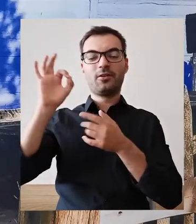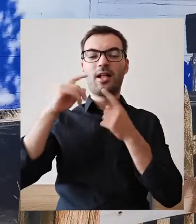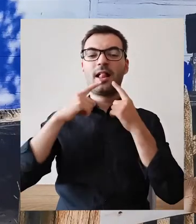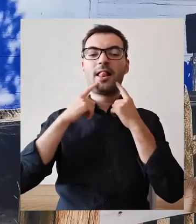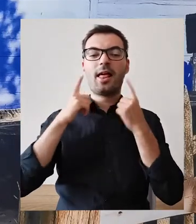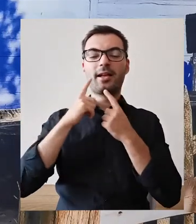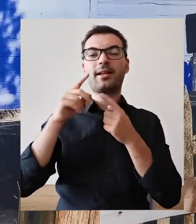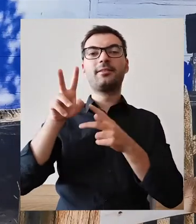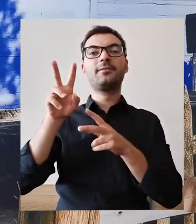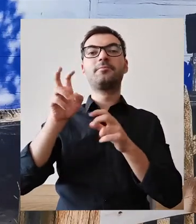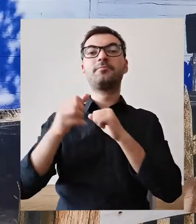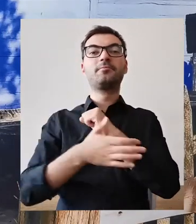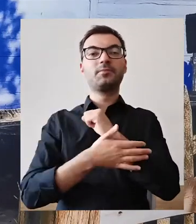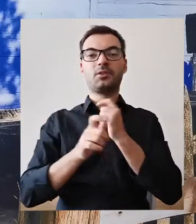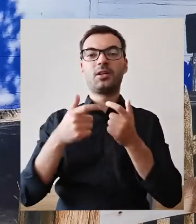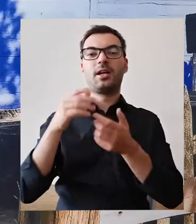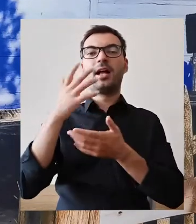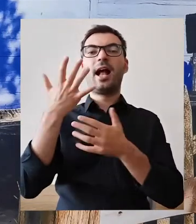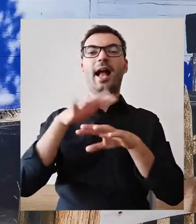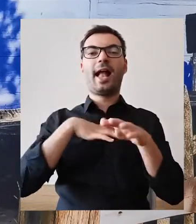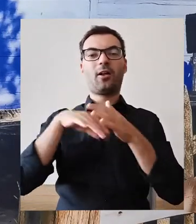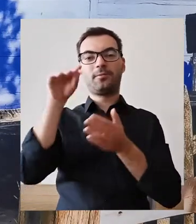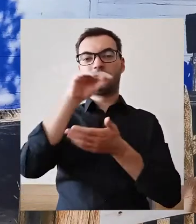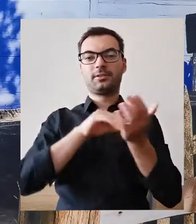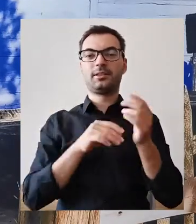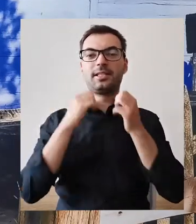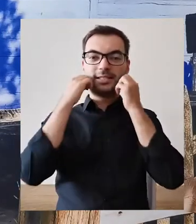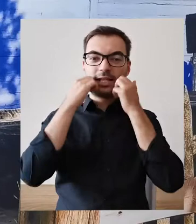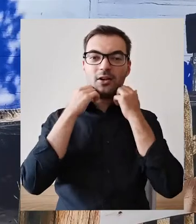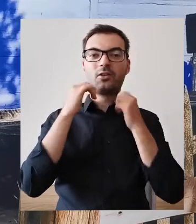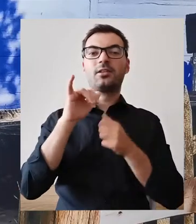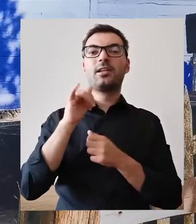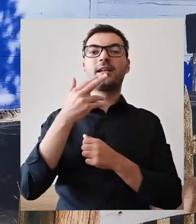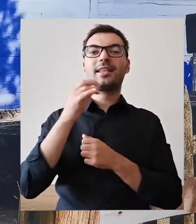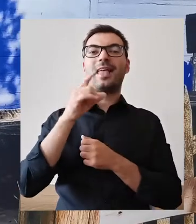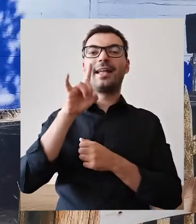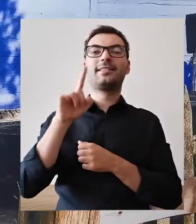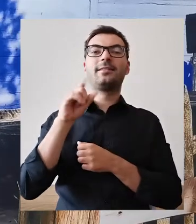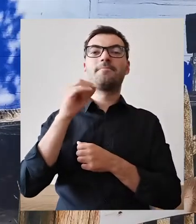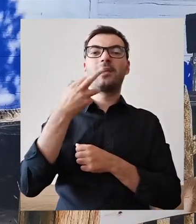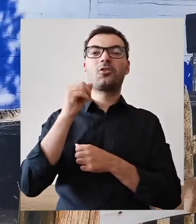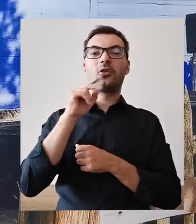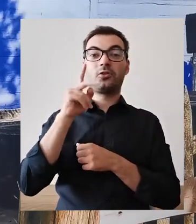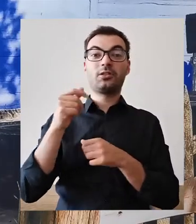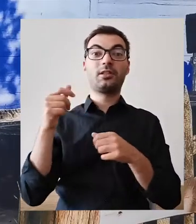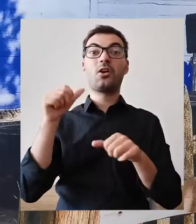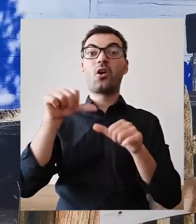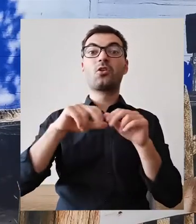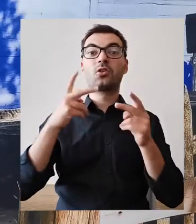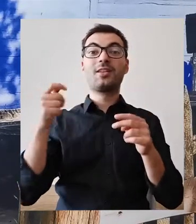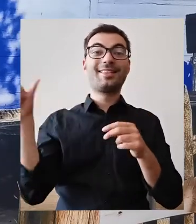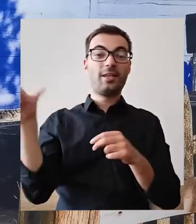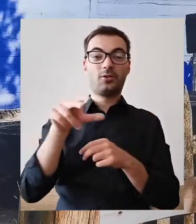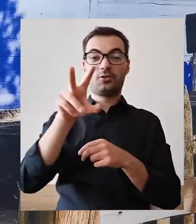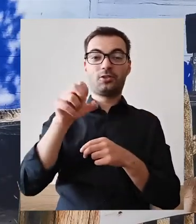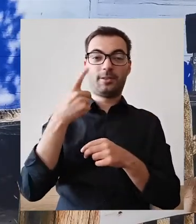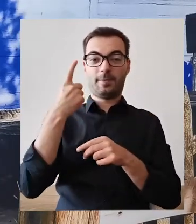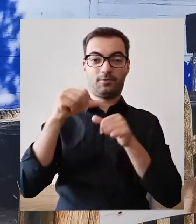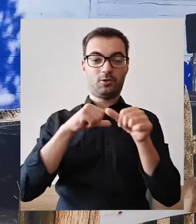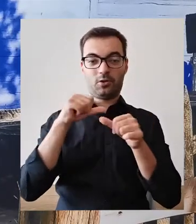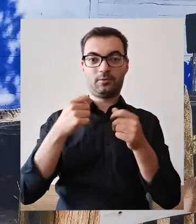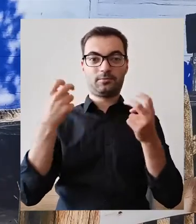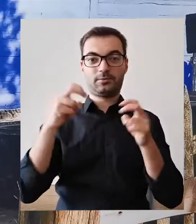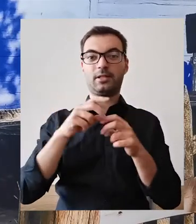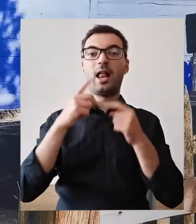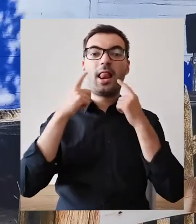legendy powoływał się na rynku peace music ignacego pieniążka z roku uwaga 1300 pierwszego a cała